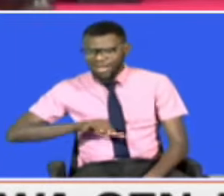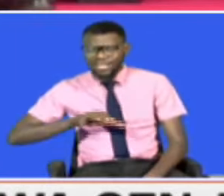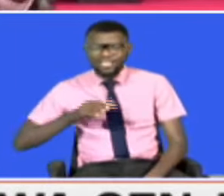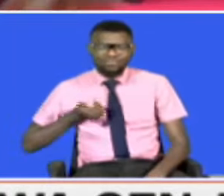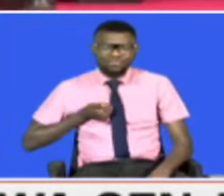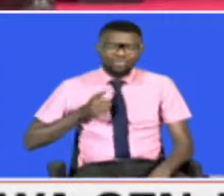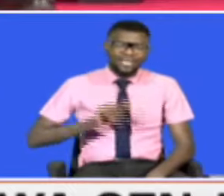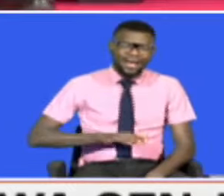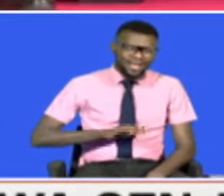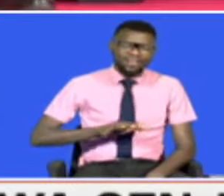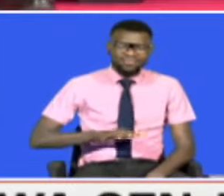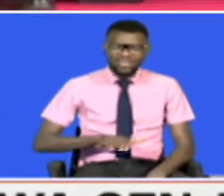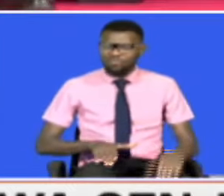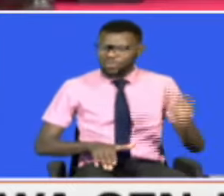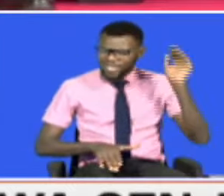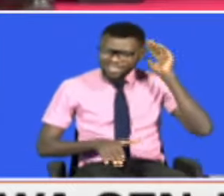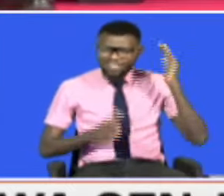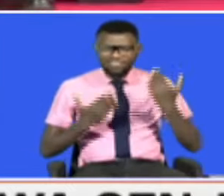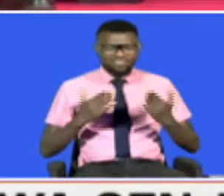spoken clearly.